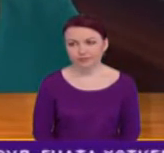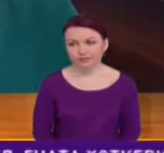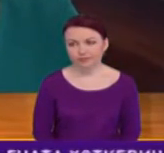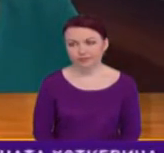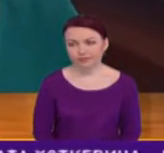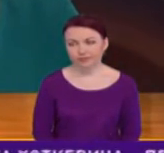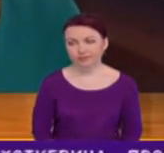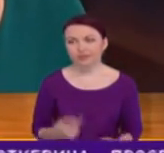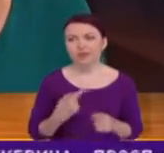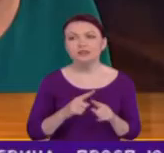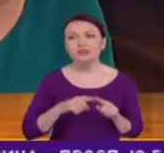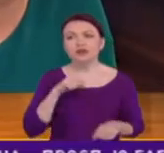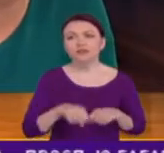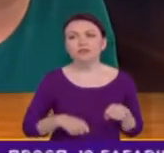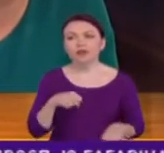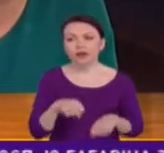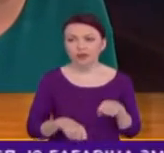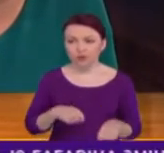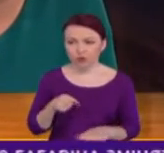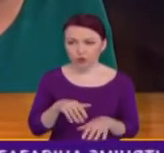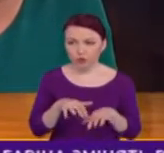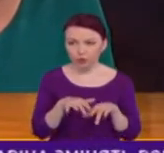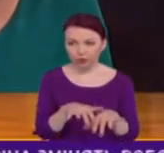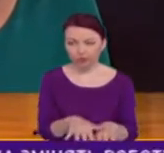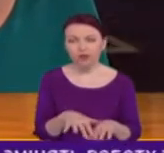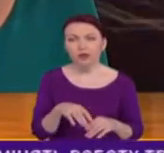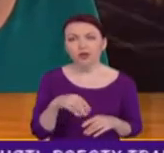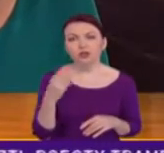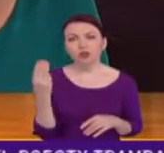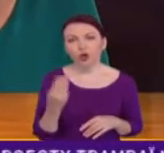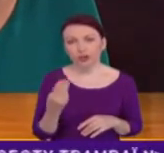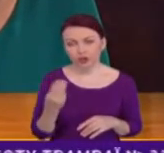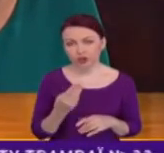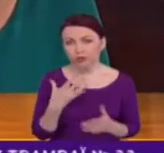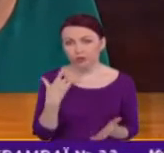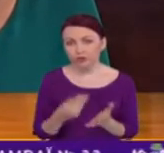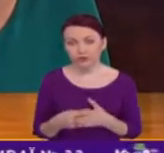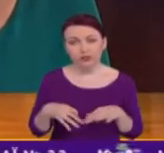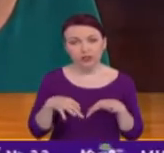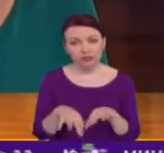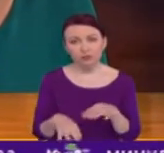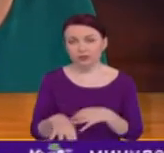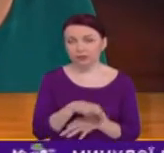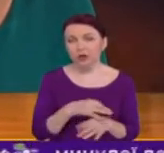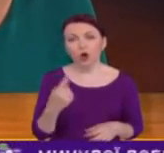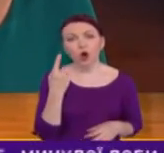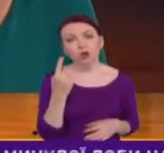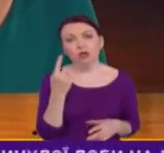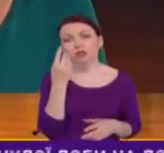Це велорух. Велорух. Троєщина по своїй транспортній схемі одна з